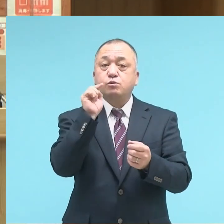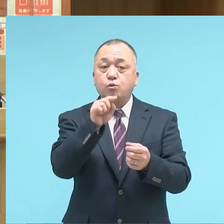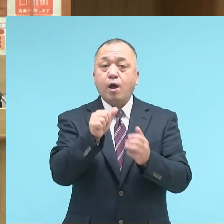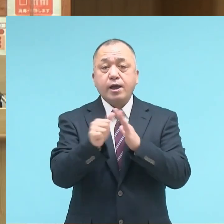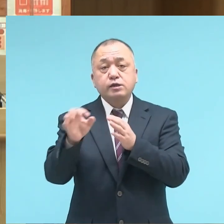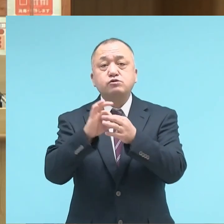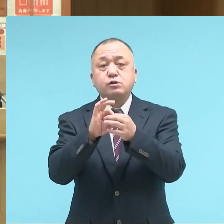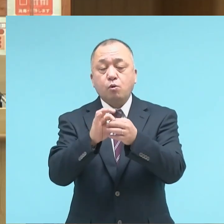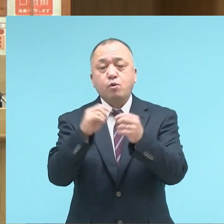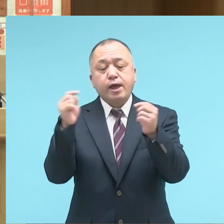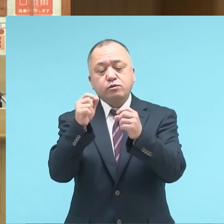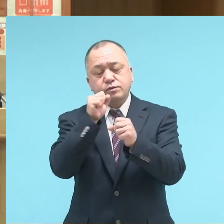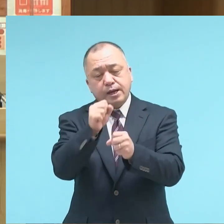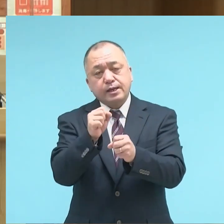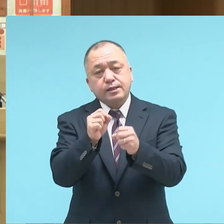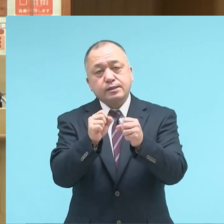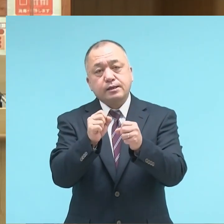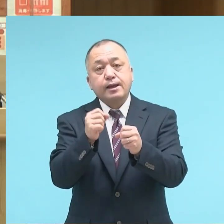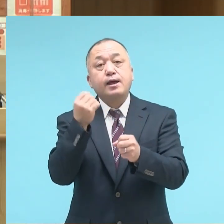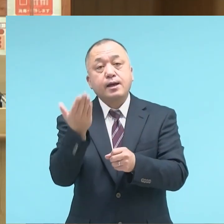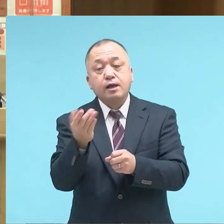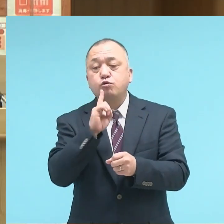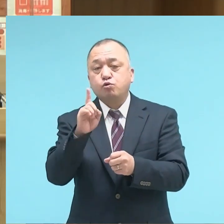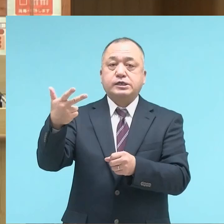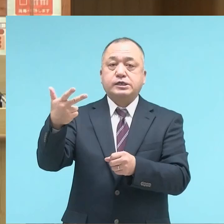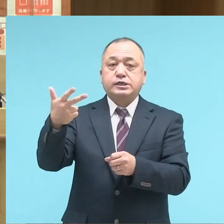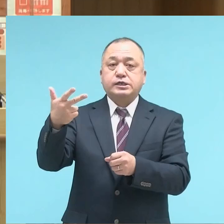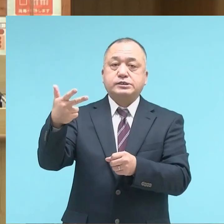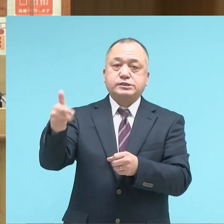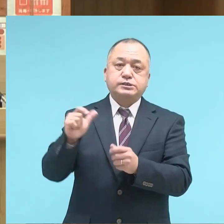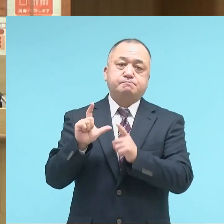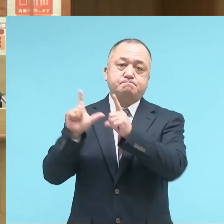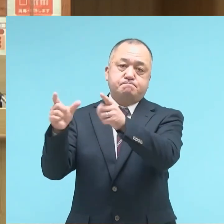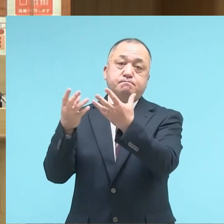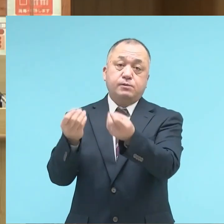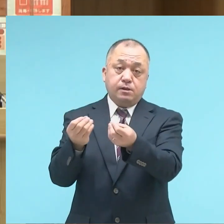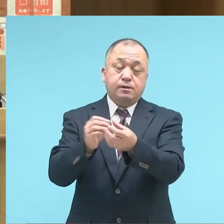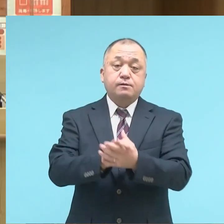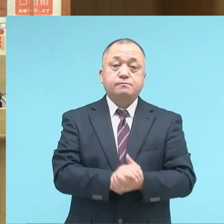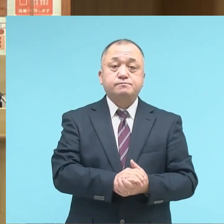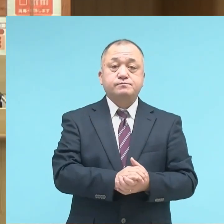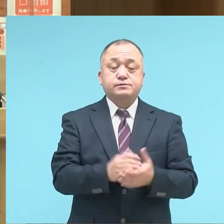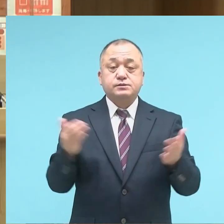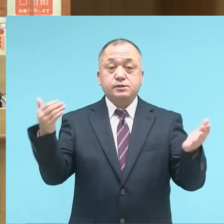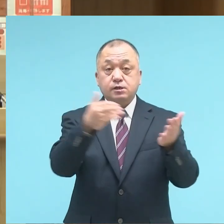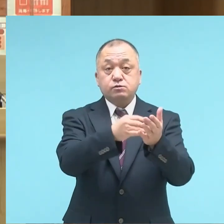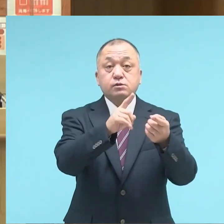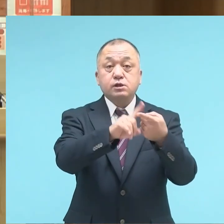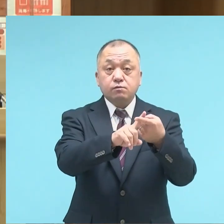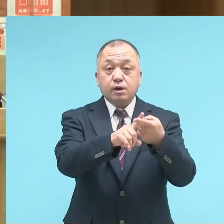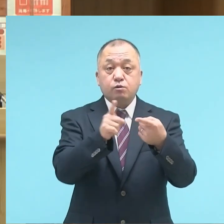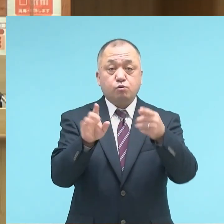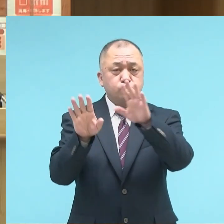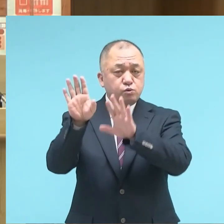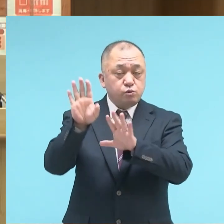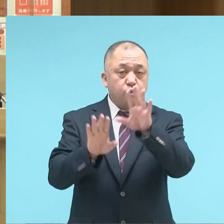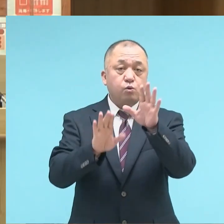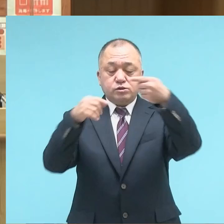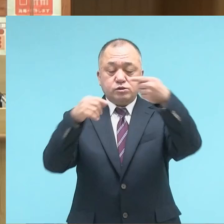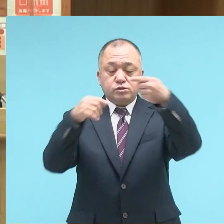をいただいたらいいのではないかということもお話をさせていただきましたけれども、最終的にはその状況